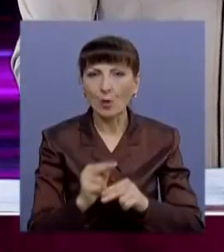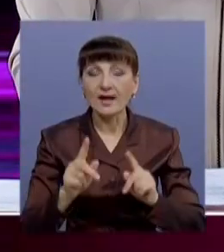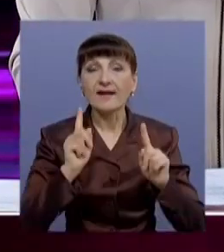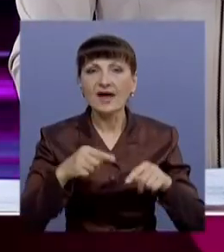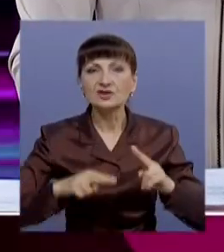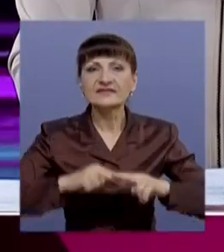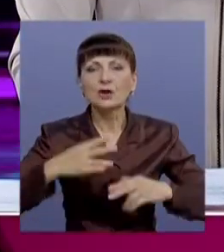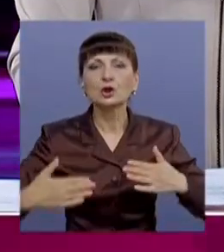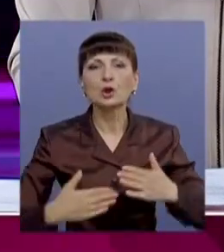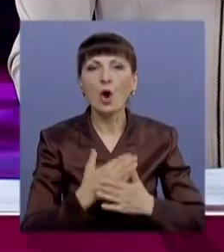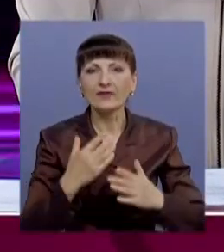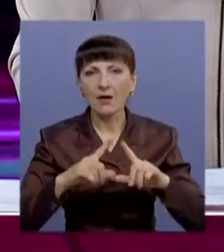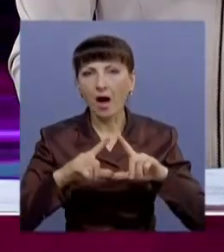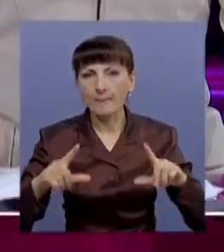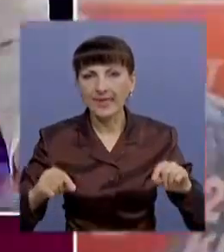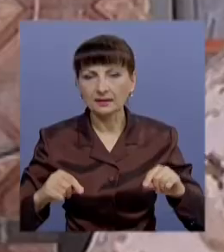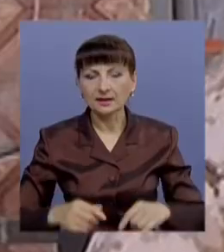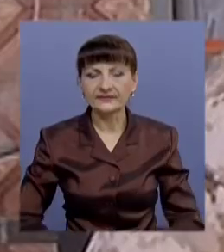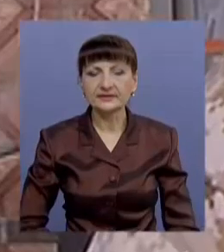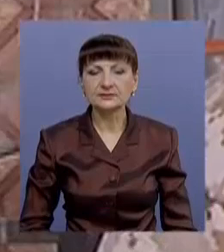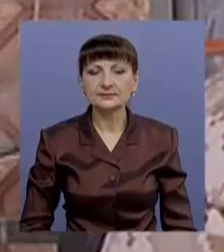также возведение новых объектов.